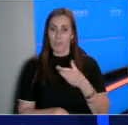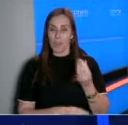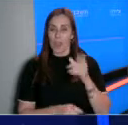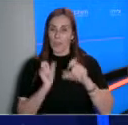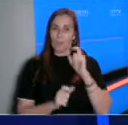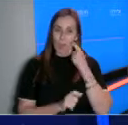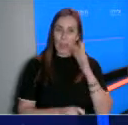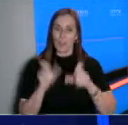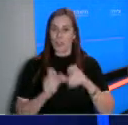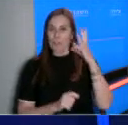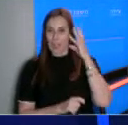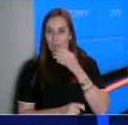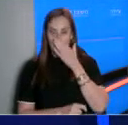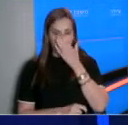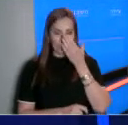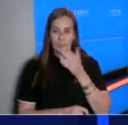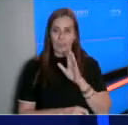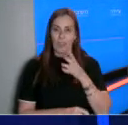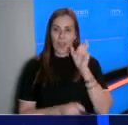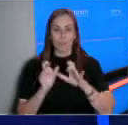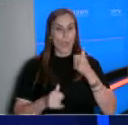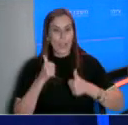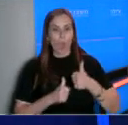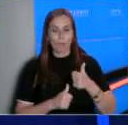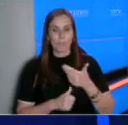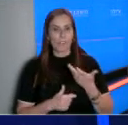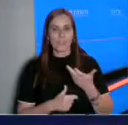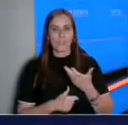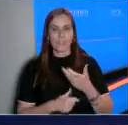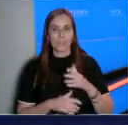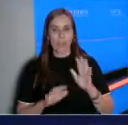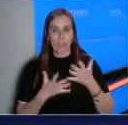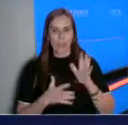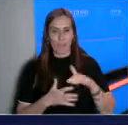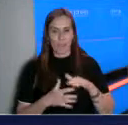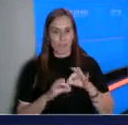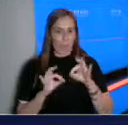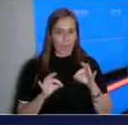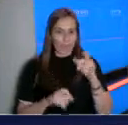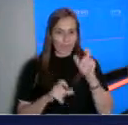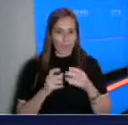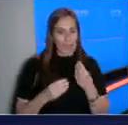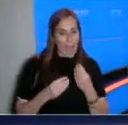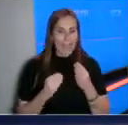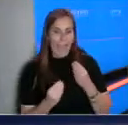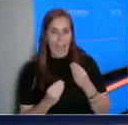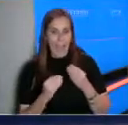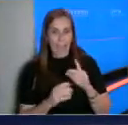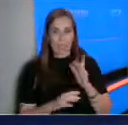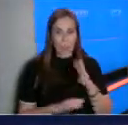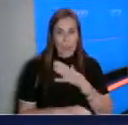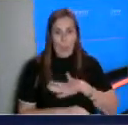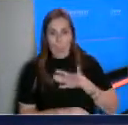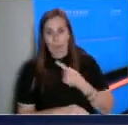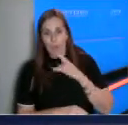אנשים צוחקים, אנשים נהנים, אנשים... אנשים מאוד אחרותיים, זה מוצאים מהר מאוד, גם אם כזה בהתחלה, אנשים כזה לאט, אולי לא